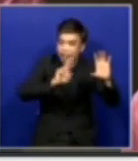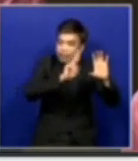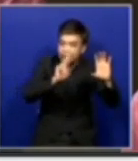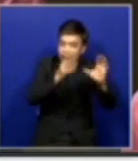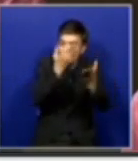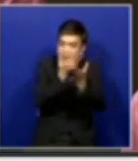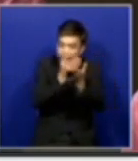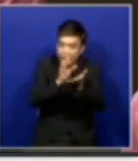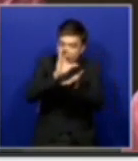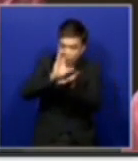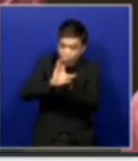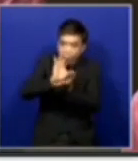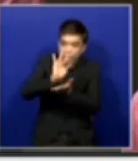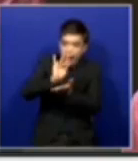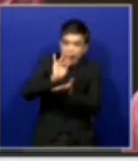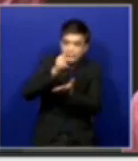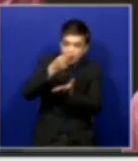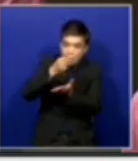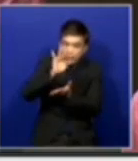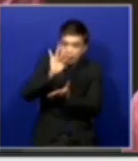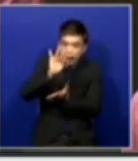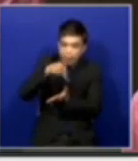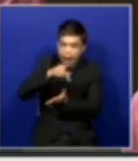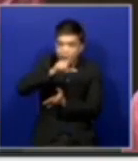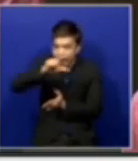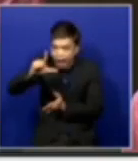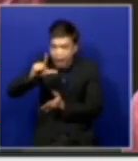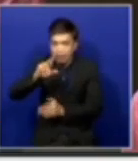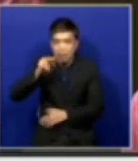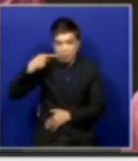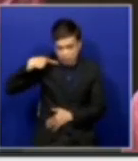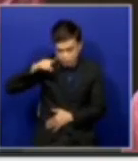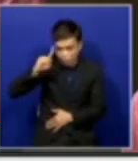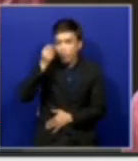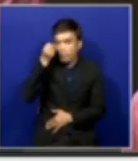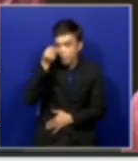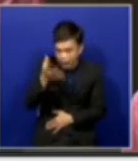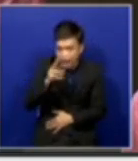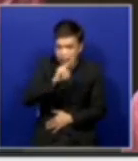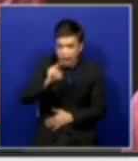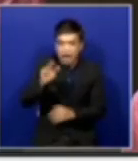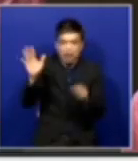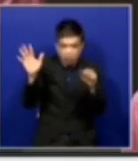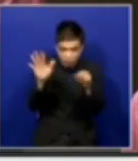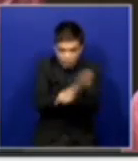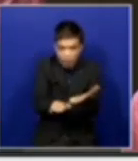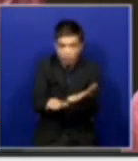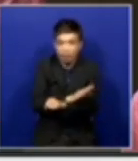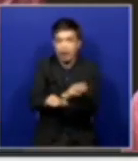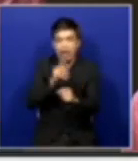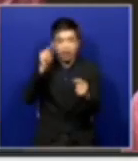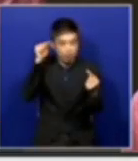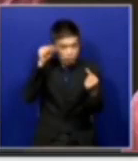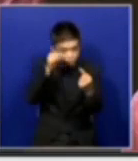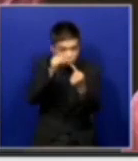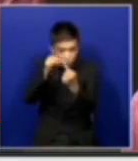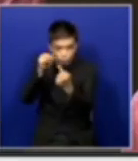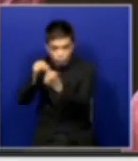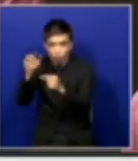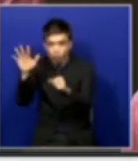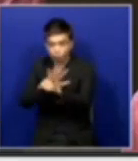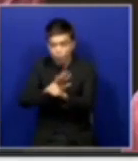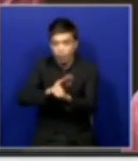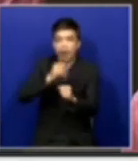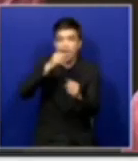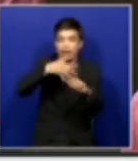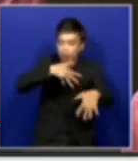งสุดกับพี่น้องประชาชนกับประเทศไทยแล้วทำให้ชาวชนบท ได้มีการฟื้นตัวขึ้นมาอีกครั้งนึ